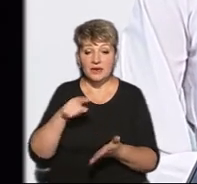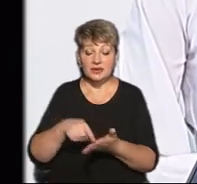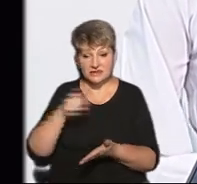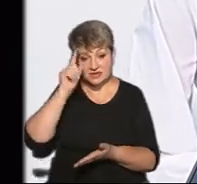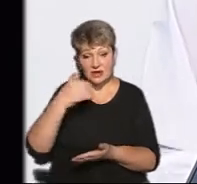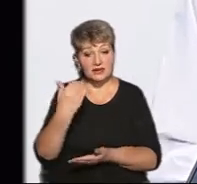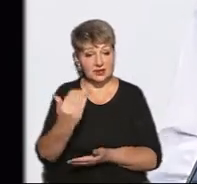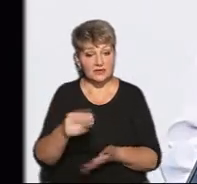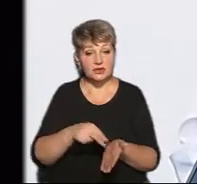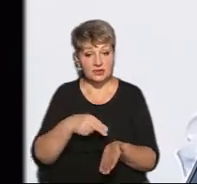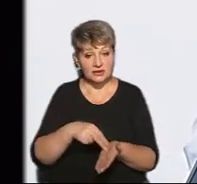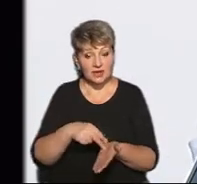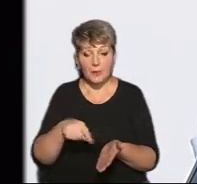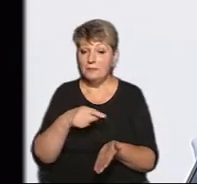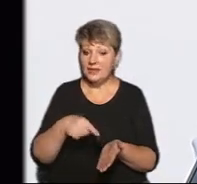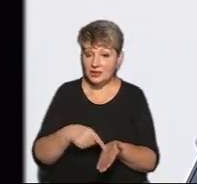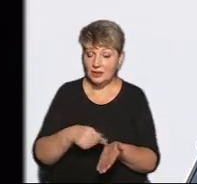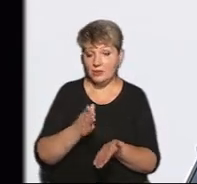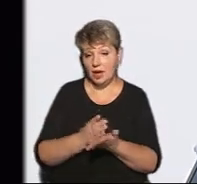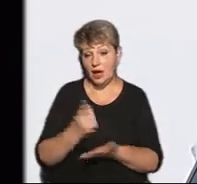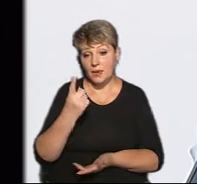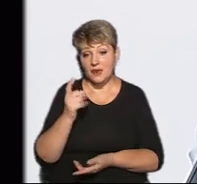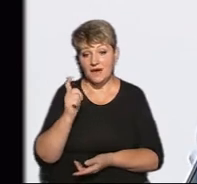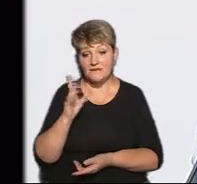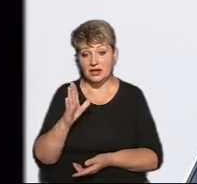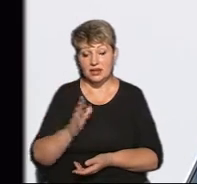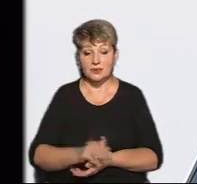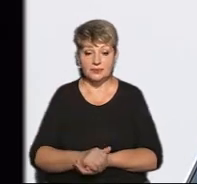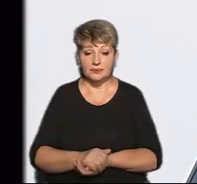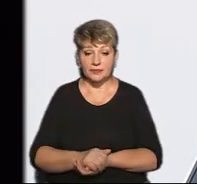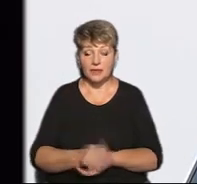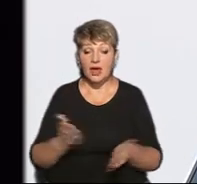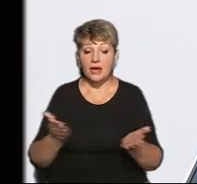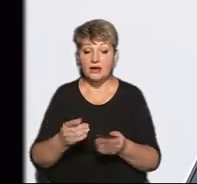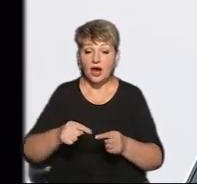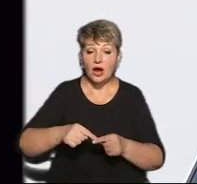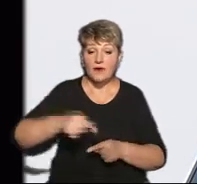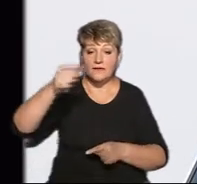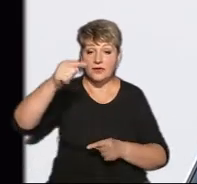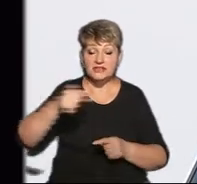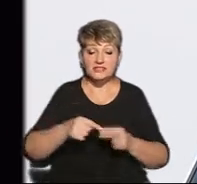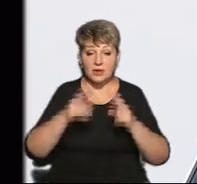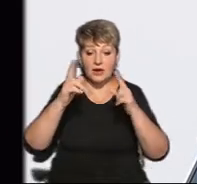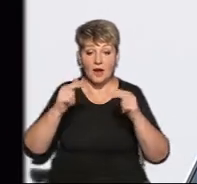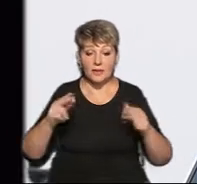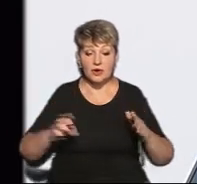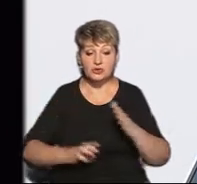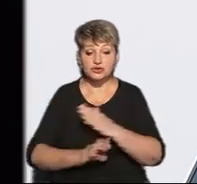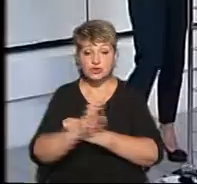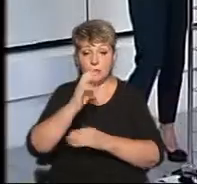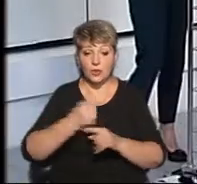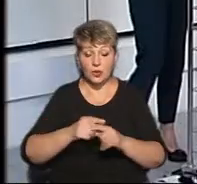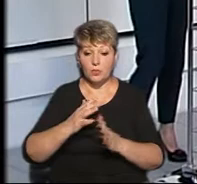міста Черкаси. На запитання та відповіді маємо 1 хвилину. Тож, яка висота Михайлівського кафедрального собору,